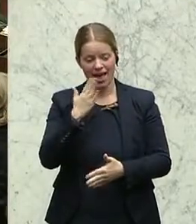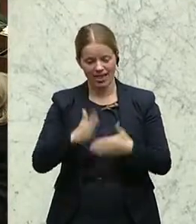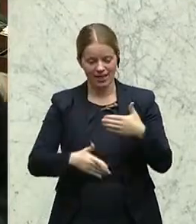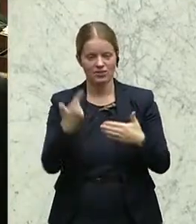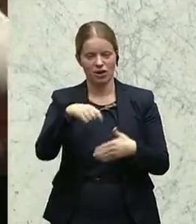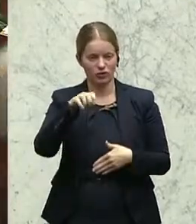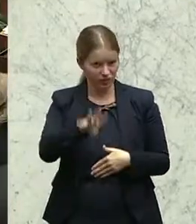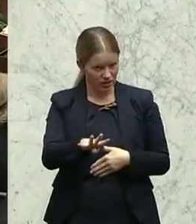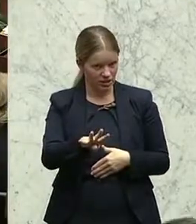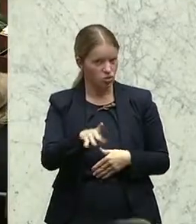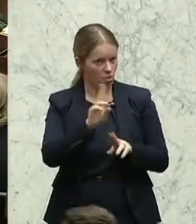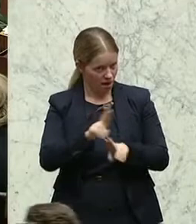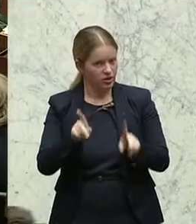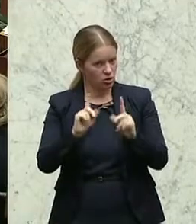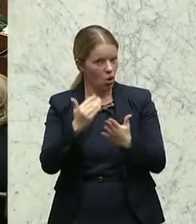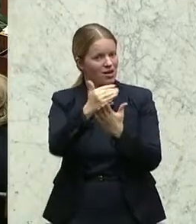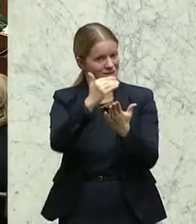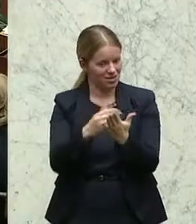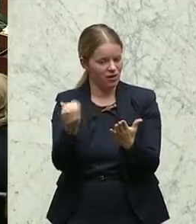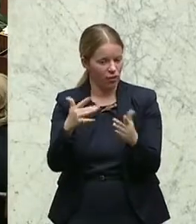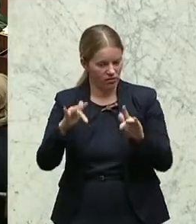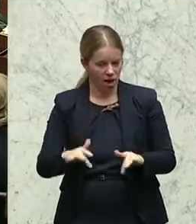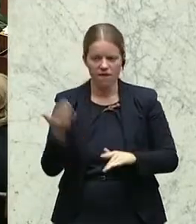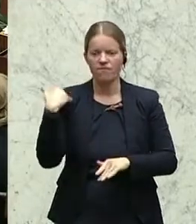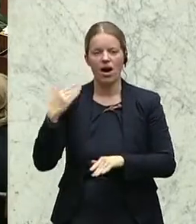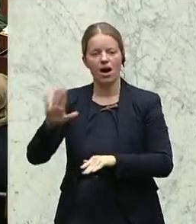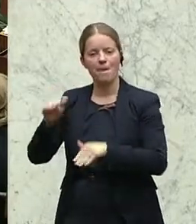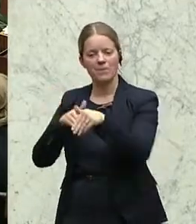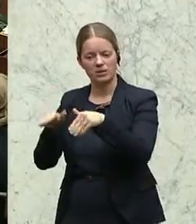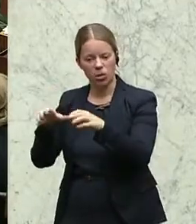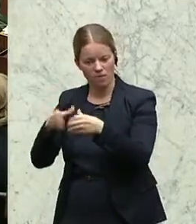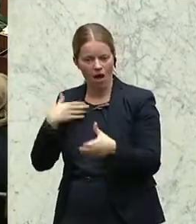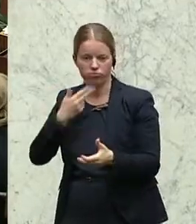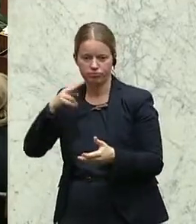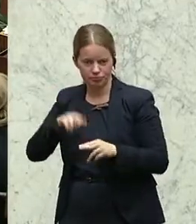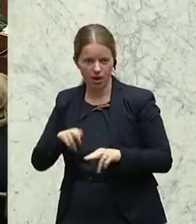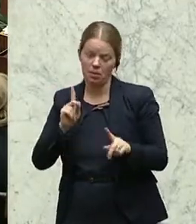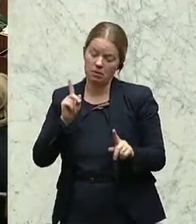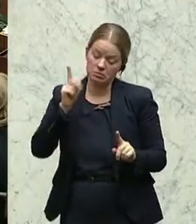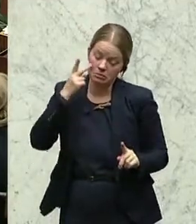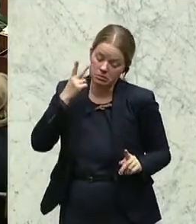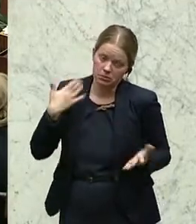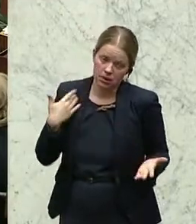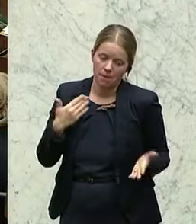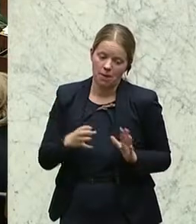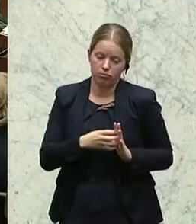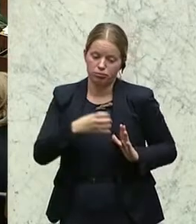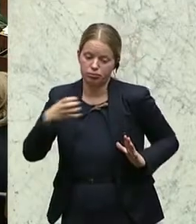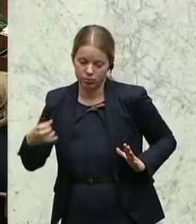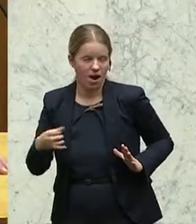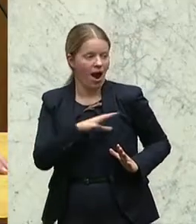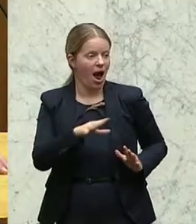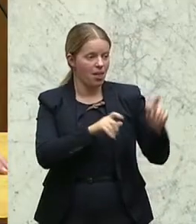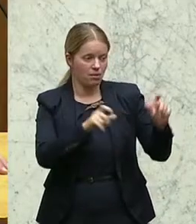zumindest die Ankündigung seitens des Ressorts. Aber man hat halt offensichtlich hier länger gebraucht, um alle